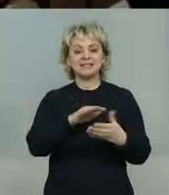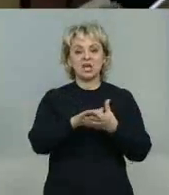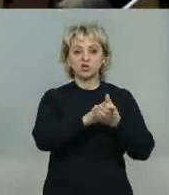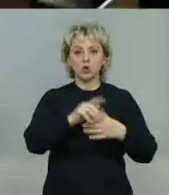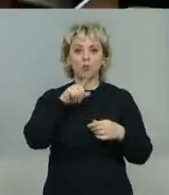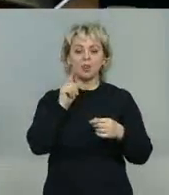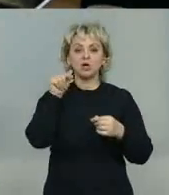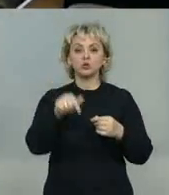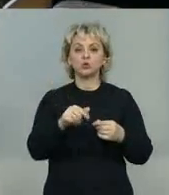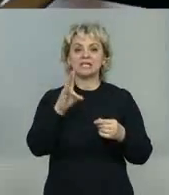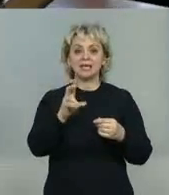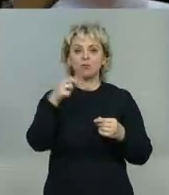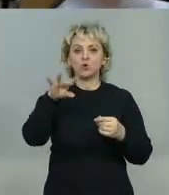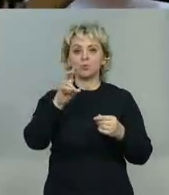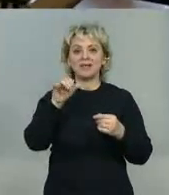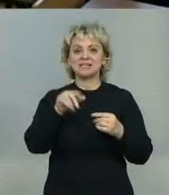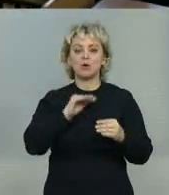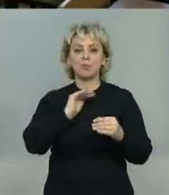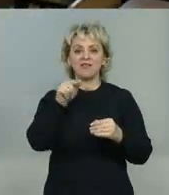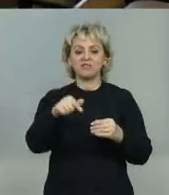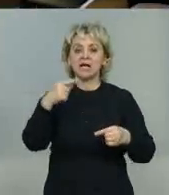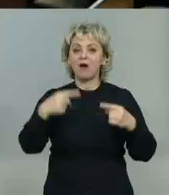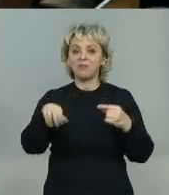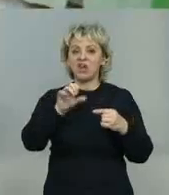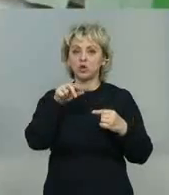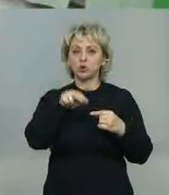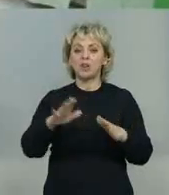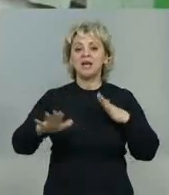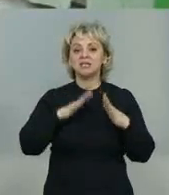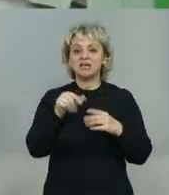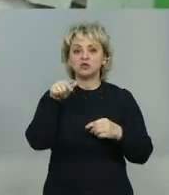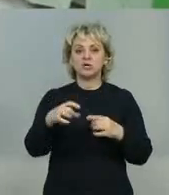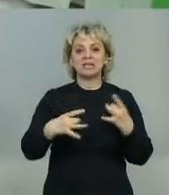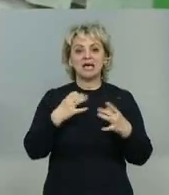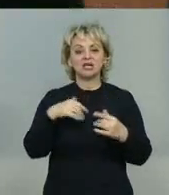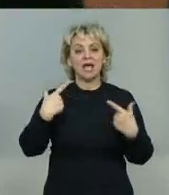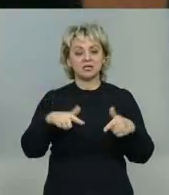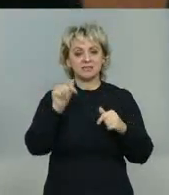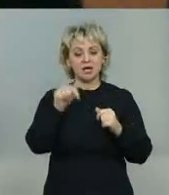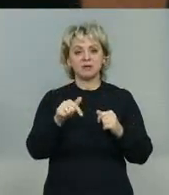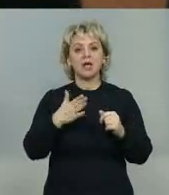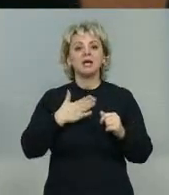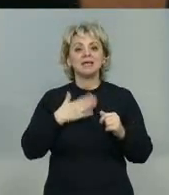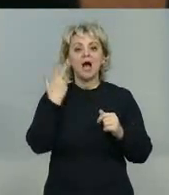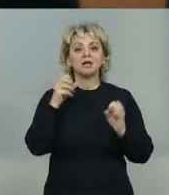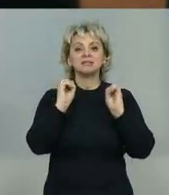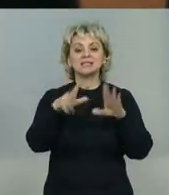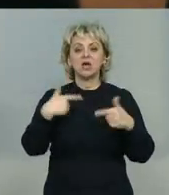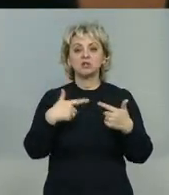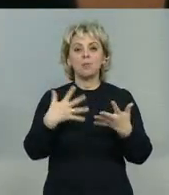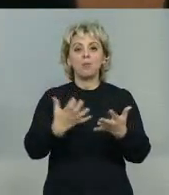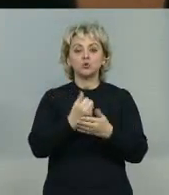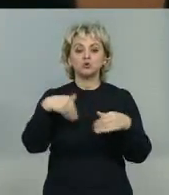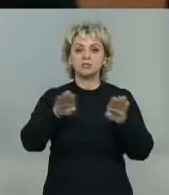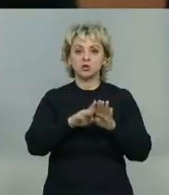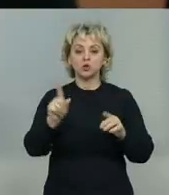союза молодежи. Никита Бурмистров по профессии конфликтолог. Вот и тренируется на нервных экзаменах. Я когда сдавал экзамен, получилось так,